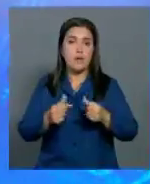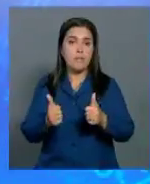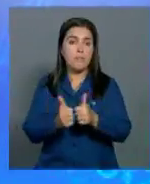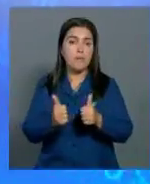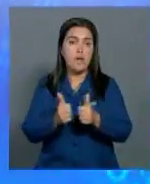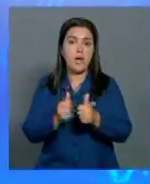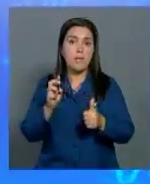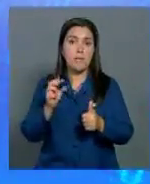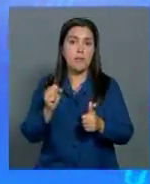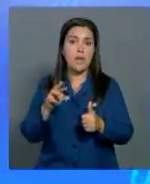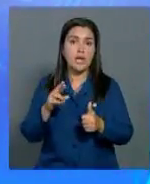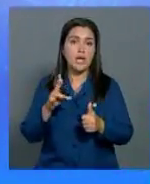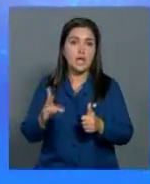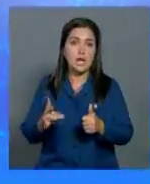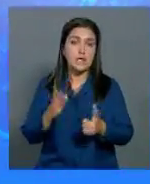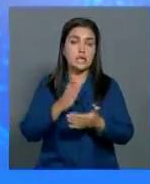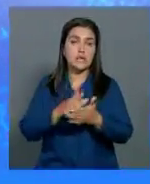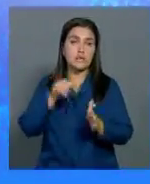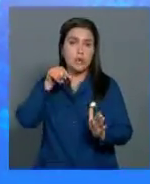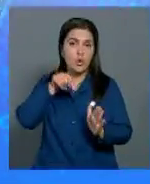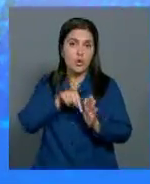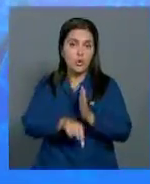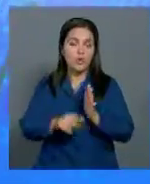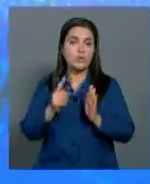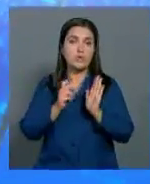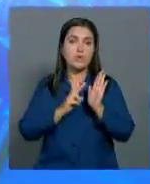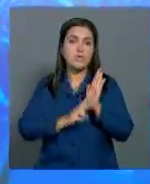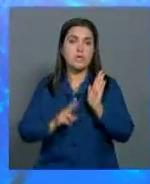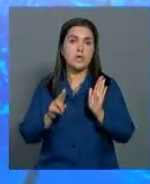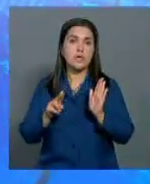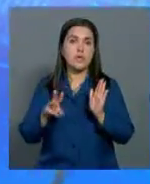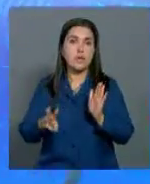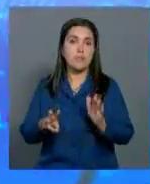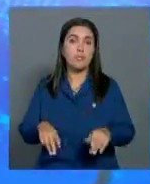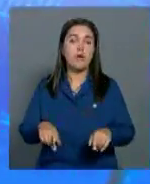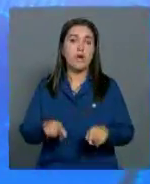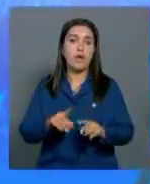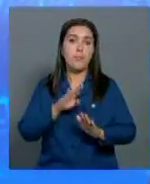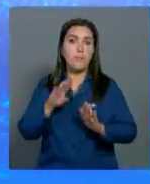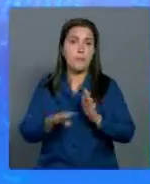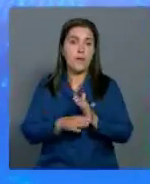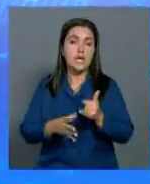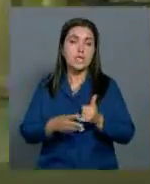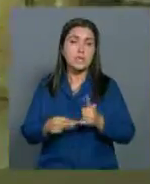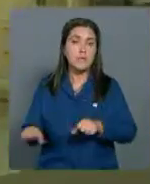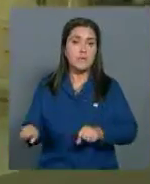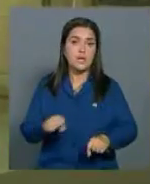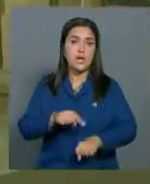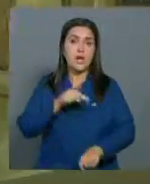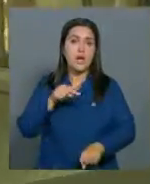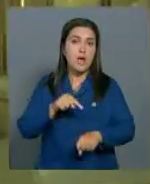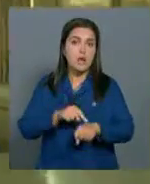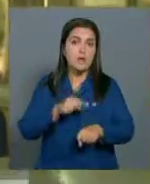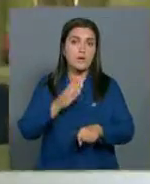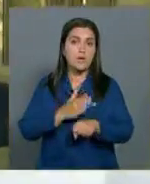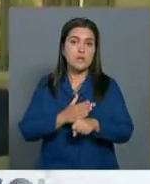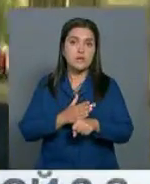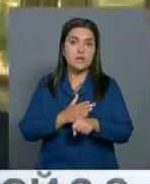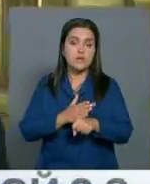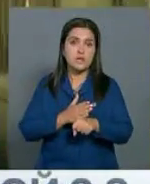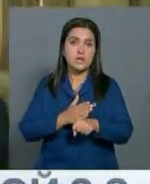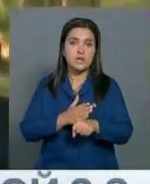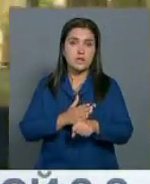населенного пункта Балаян, а их очаг залегал на глубине почти 170 километров. Также есть информация, что подземные толчки...